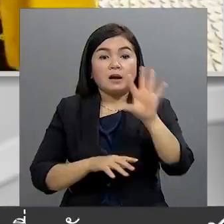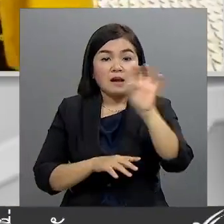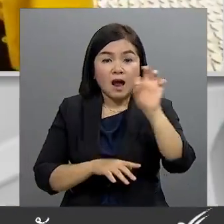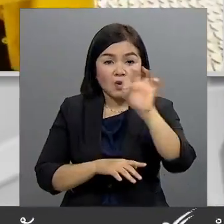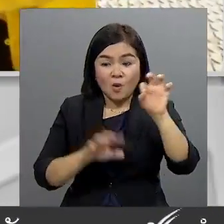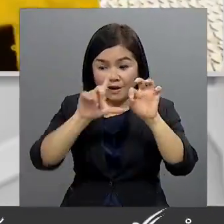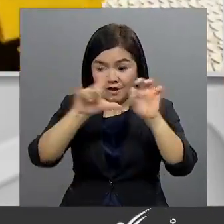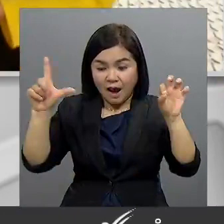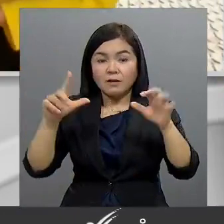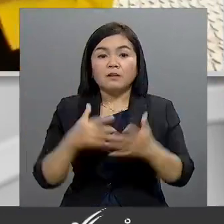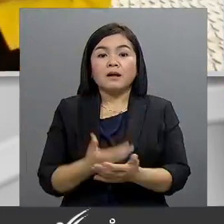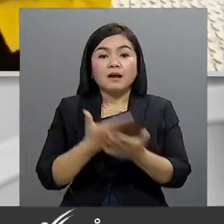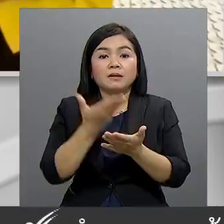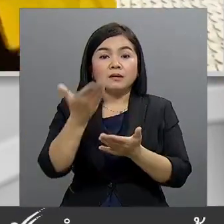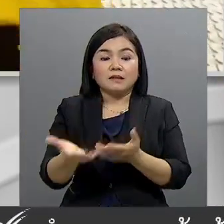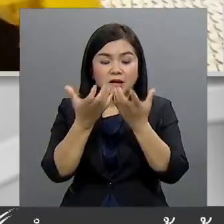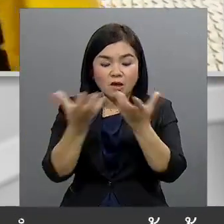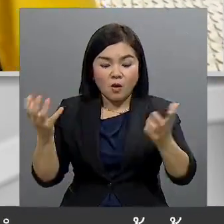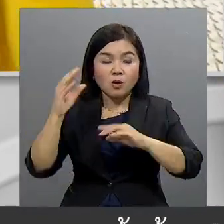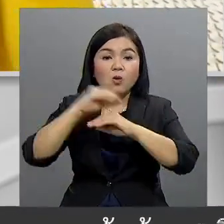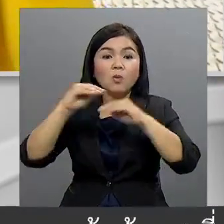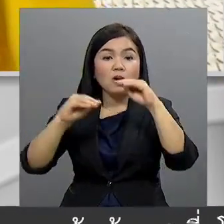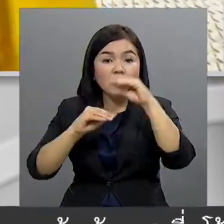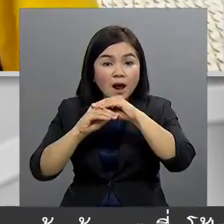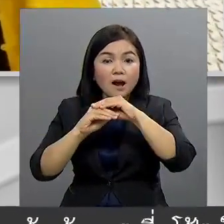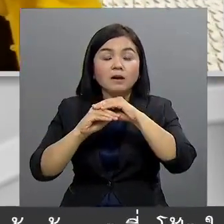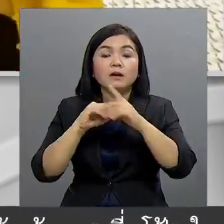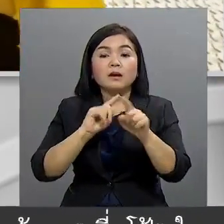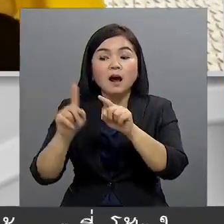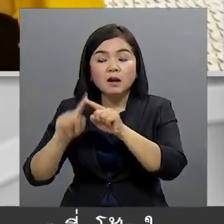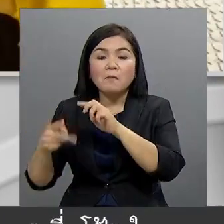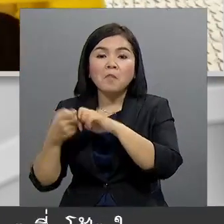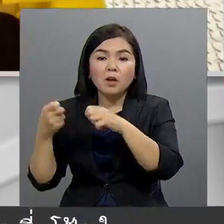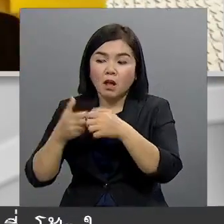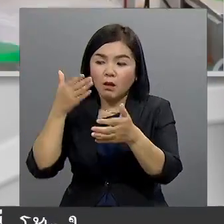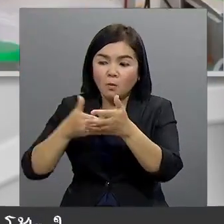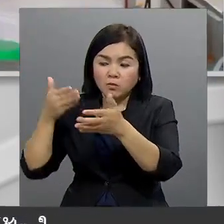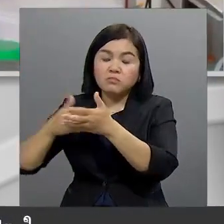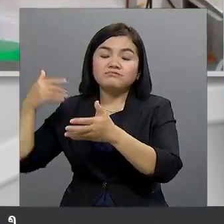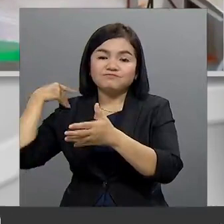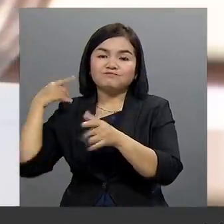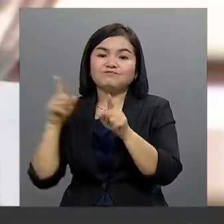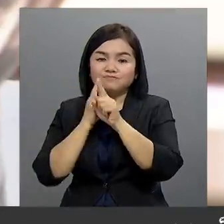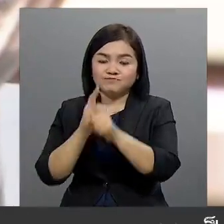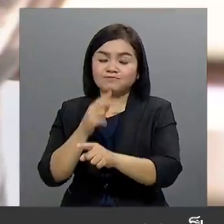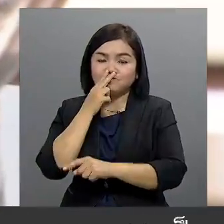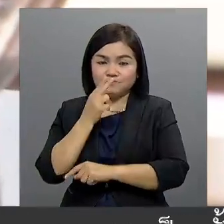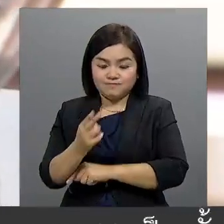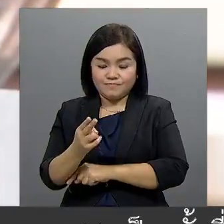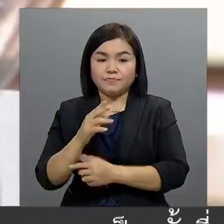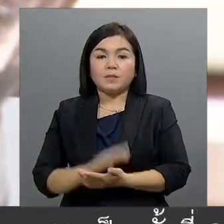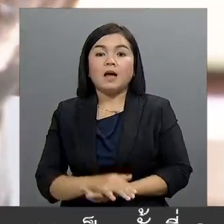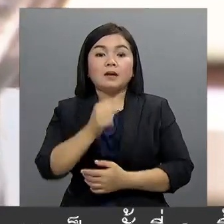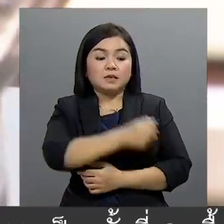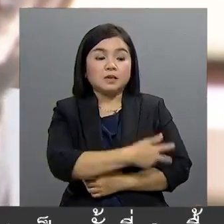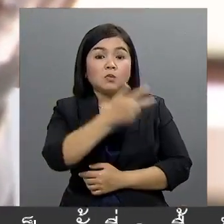แต่ระหว่างที่โครงกดำเนินไปกมปัญหาที่ตองมาคอยตดตามกันอยู่เหอนกันThai PBS นั้นก็